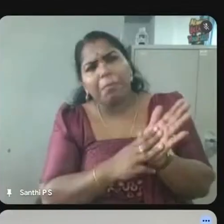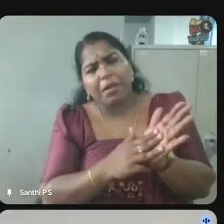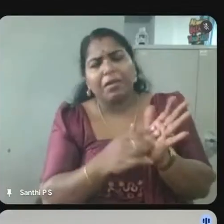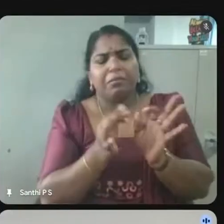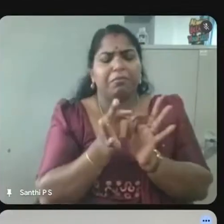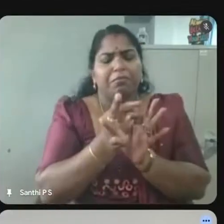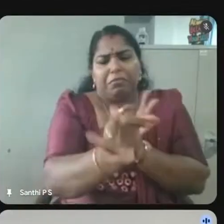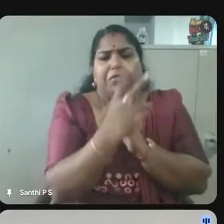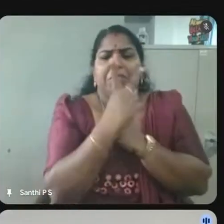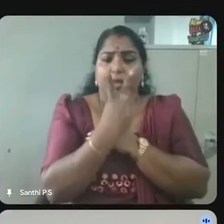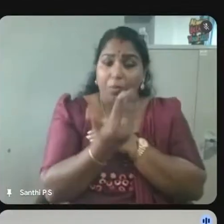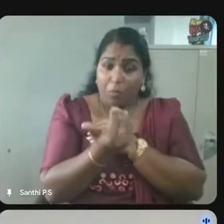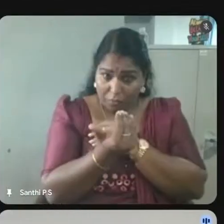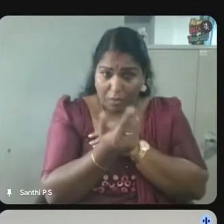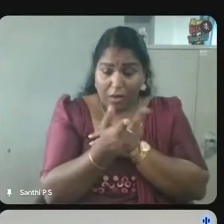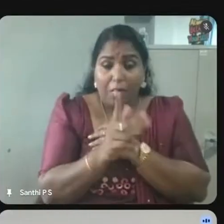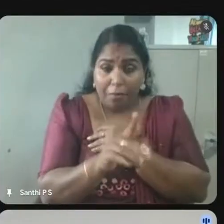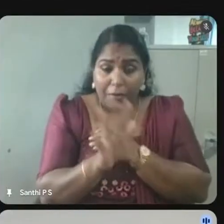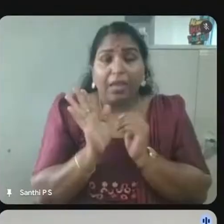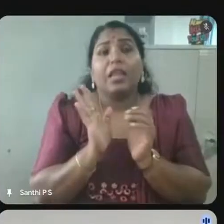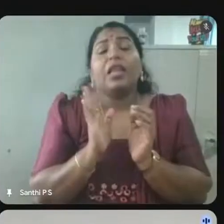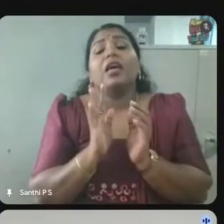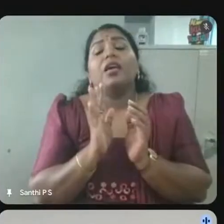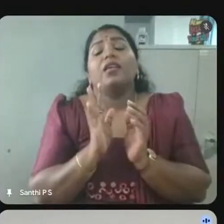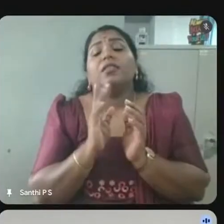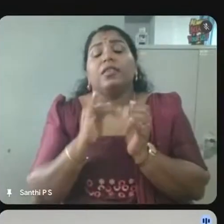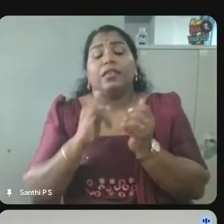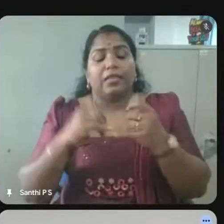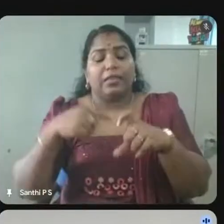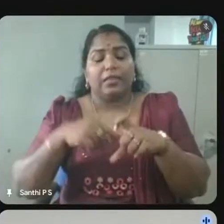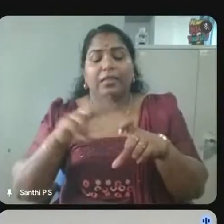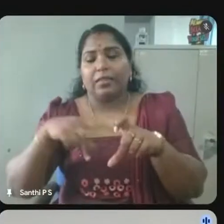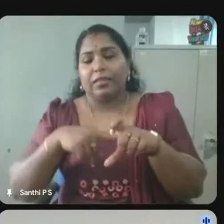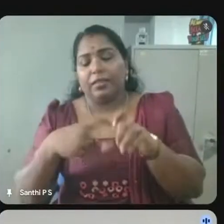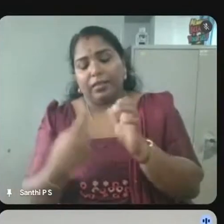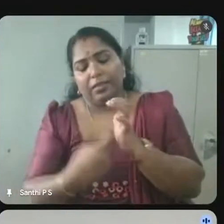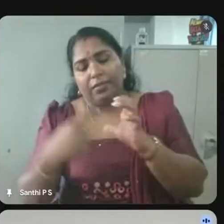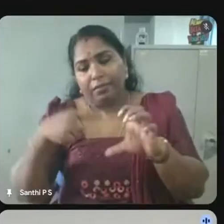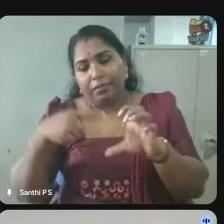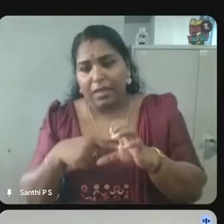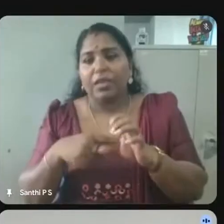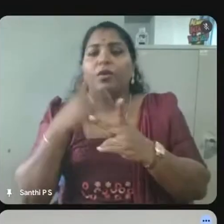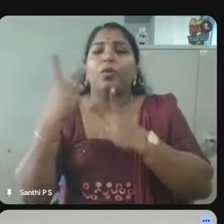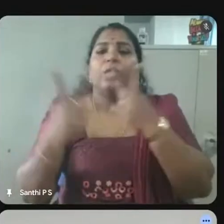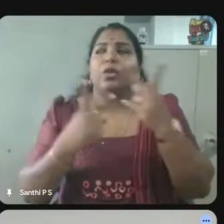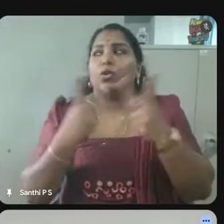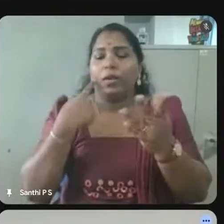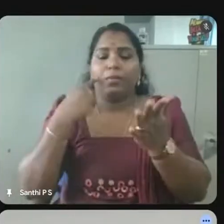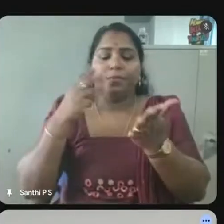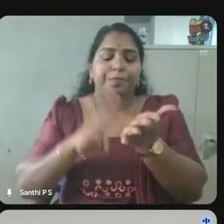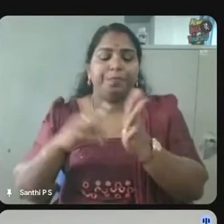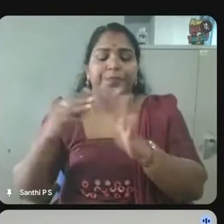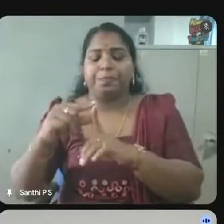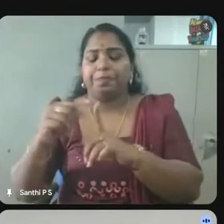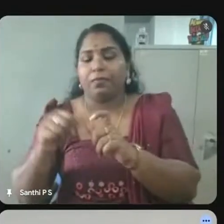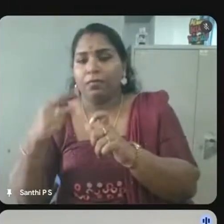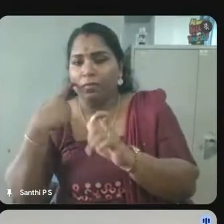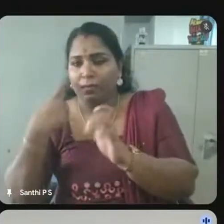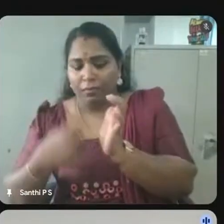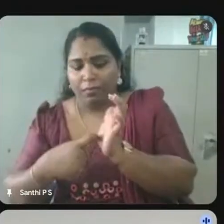എന്നുള്ളവരെ നമ്മൾ തീവ്രമായ അല്ലെങ്കിൽ സിവിയർ വിഷ്വൽ ഇമ്പയർമെന്റ് എന്നും പറയുന്നു.